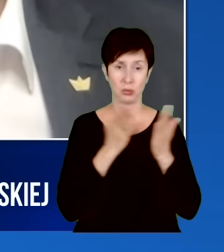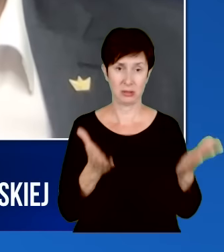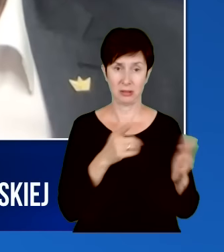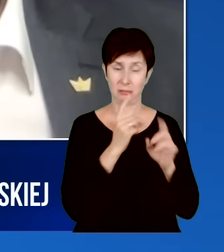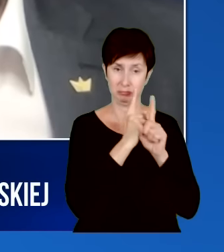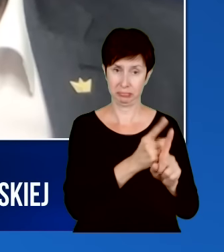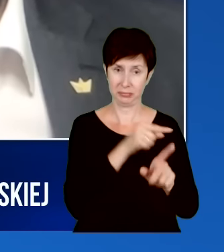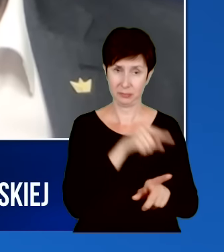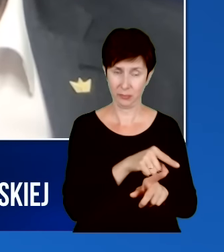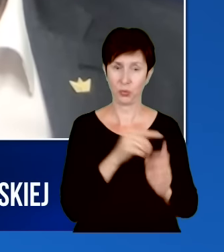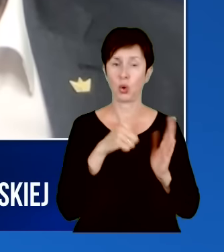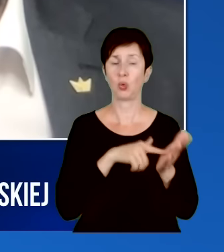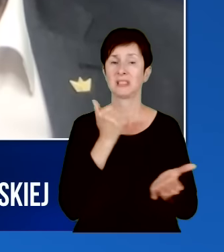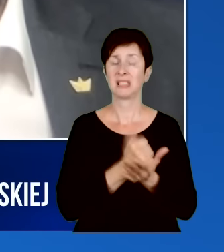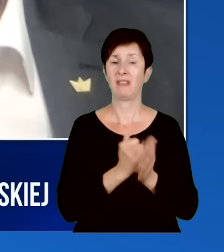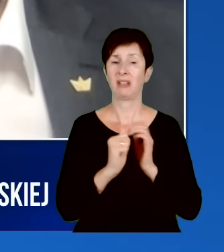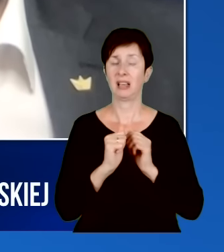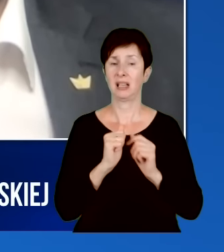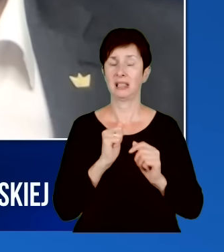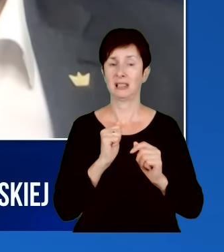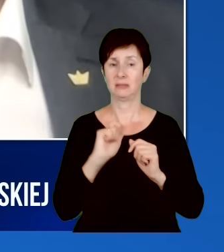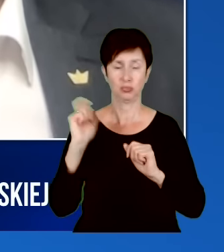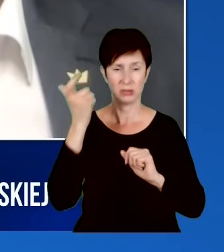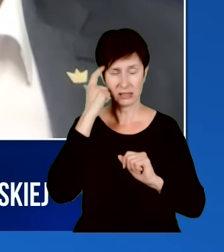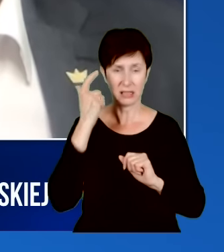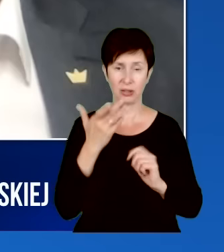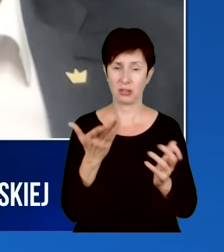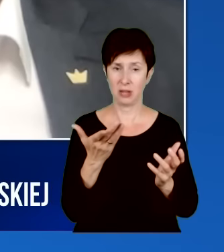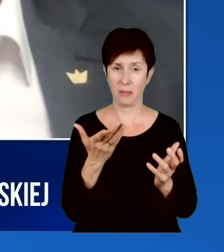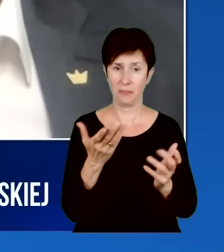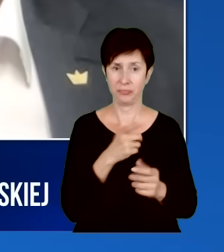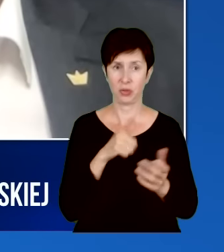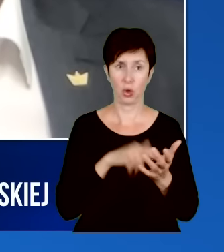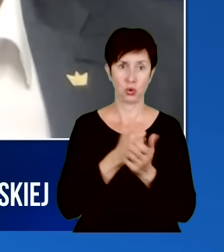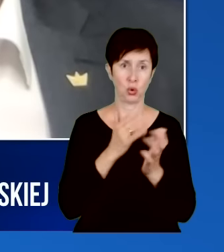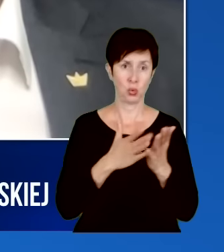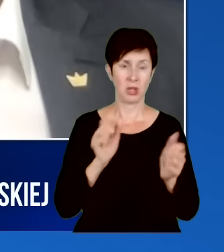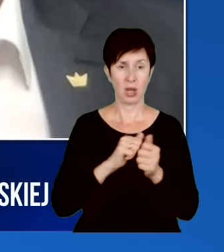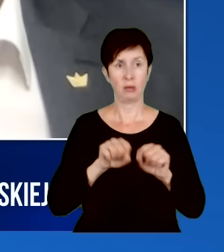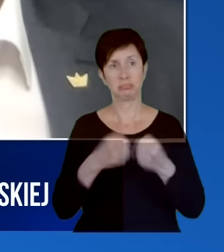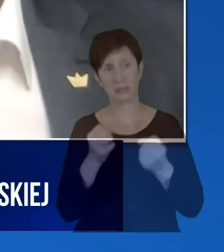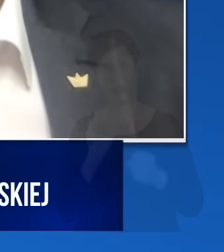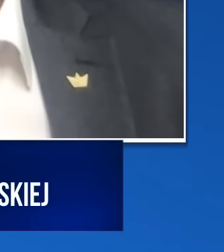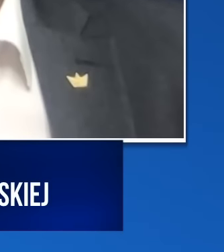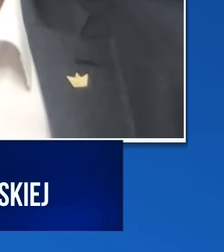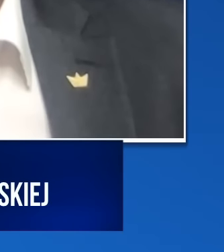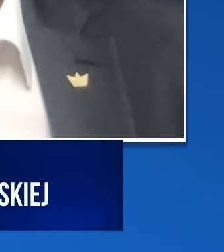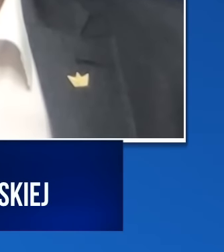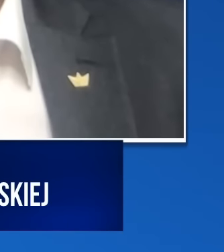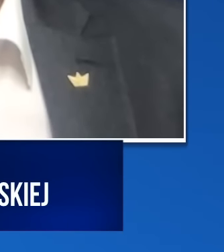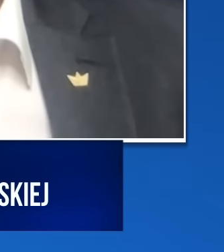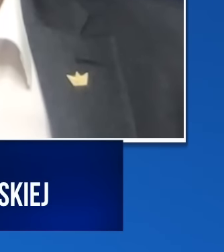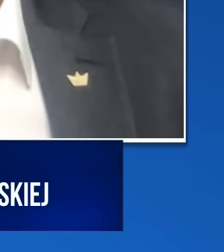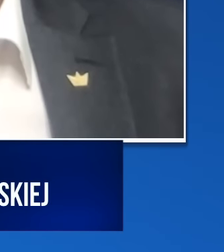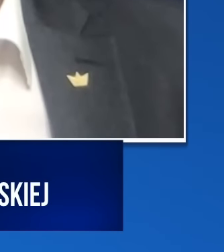zasadnicza i zastanawiamy się niektórzy się zastanawiają czy konstytucja jest łamana i wtedy można mówić o braku praworządności lub nie Podobnie